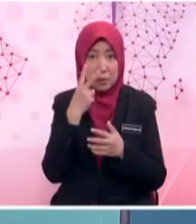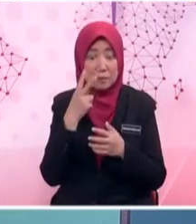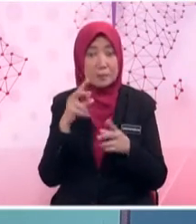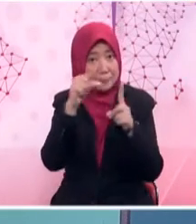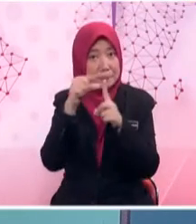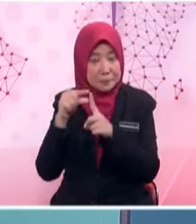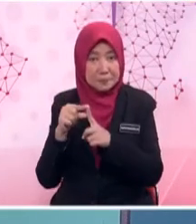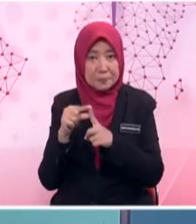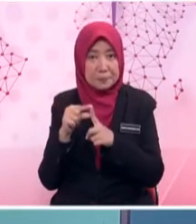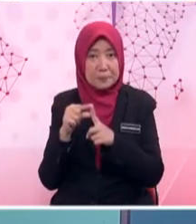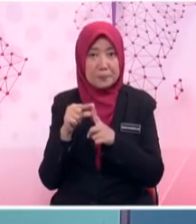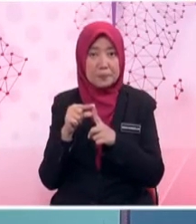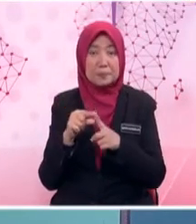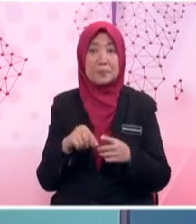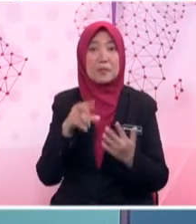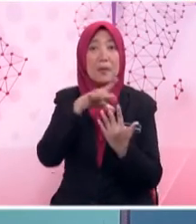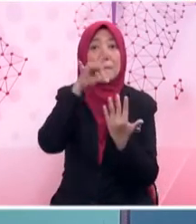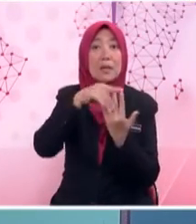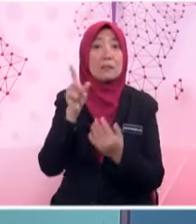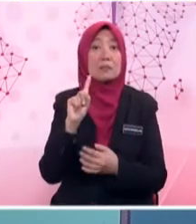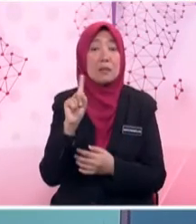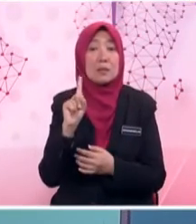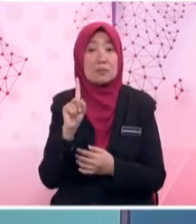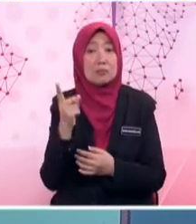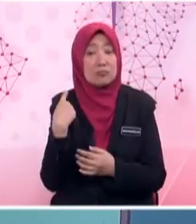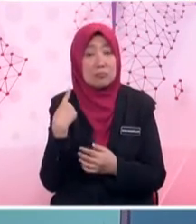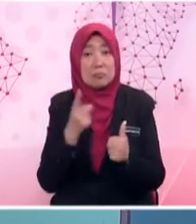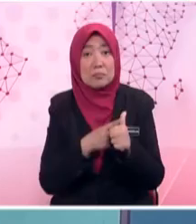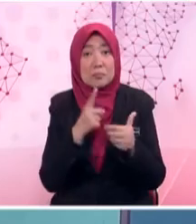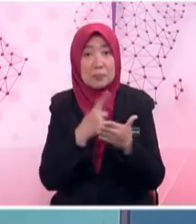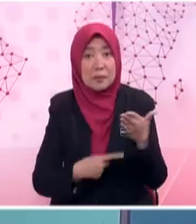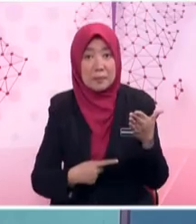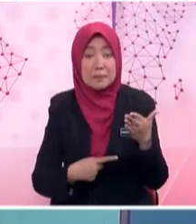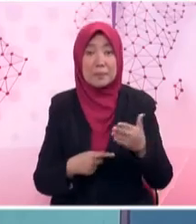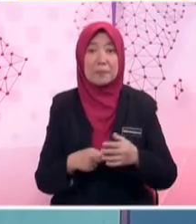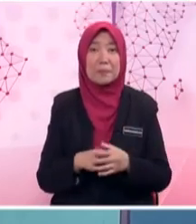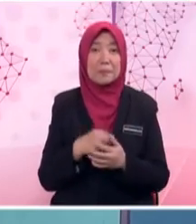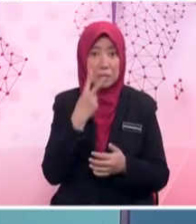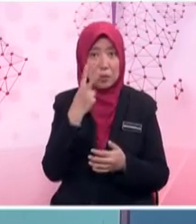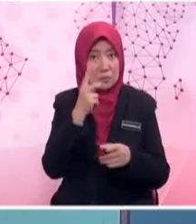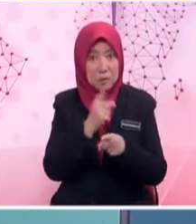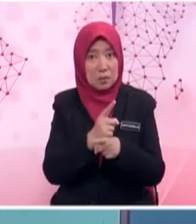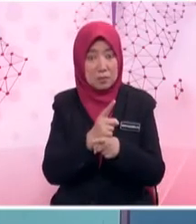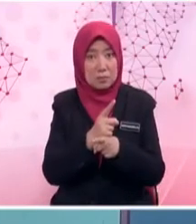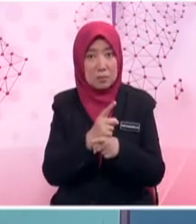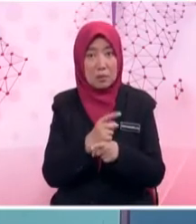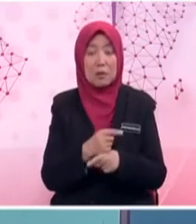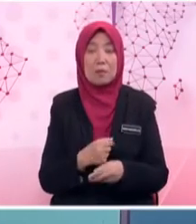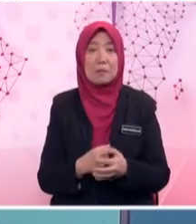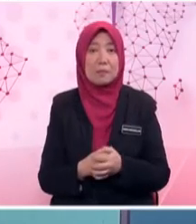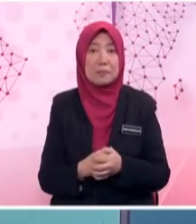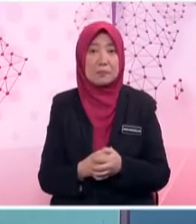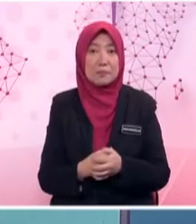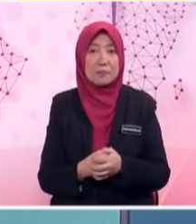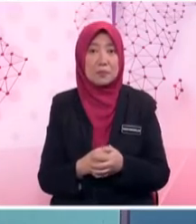pilih Elvis. Okey, Elvis. Dan noktah di sini sekampungnya. Okey. Okey, dah dapat dua jawapan dah. Okey, kita buka dulu